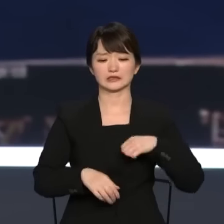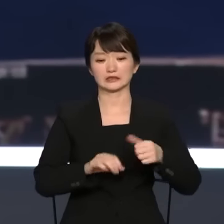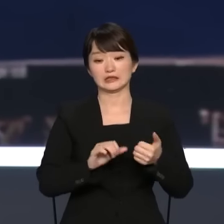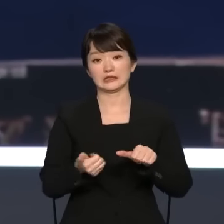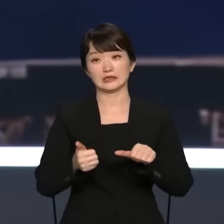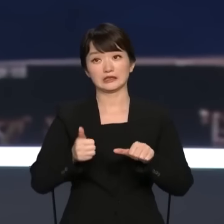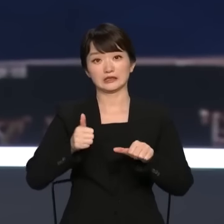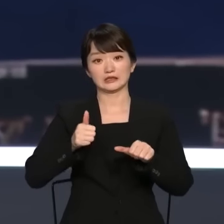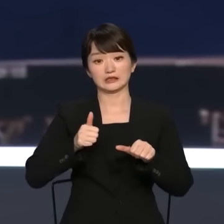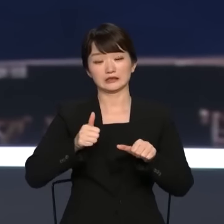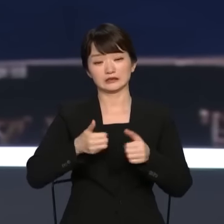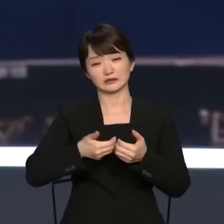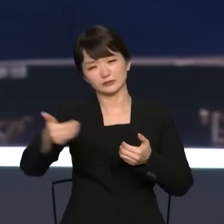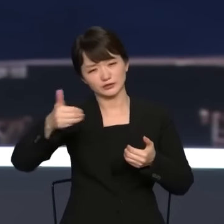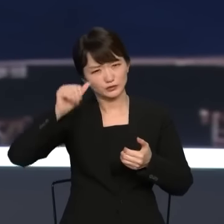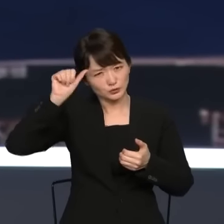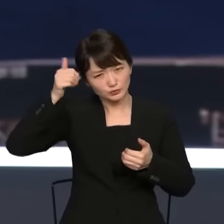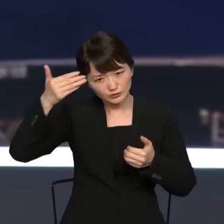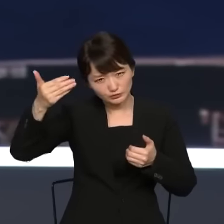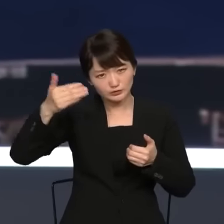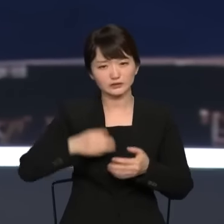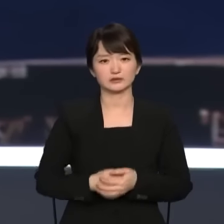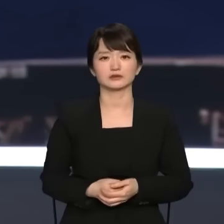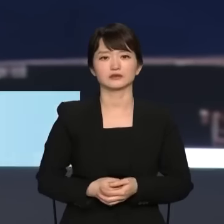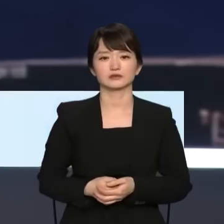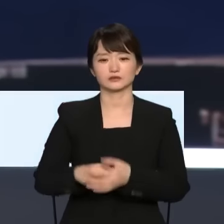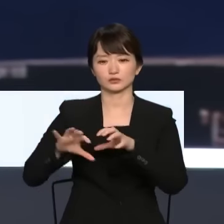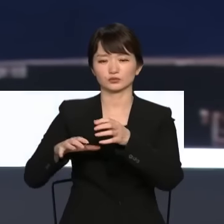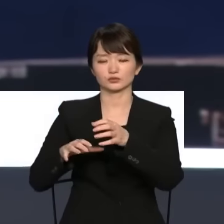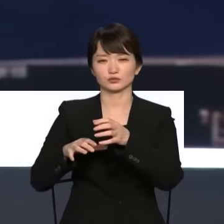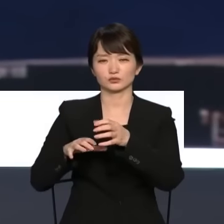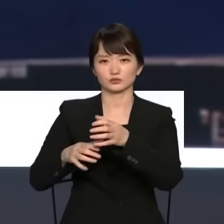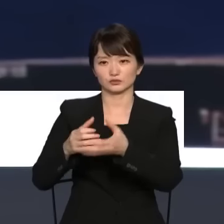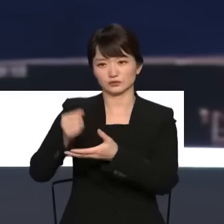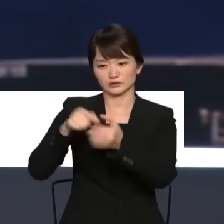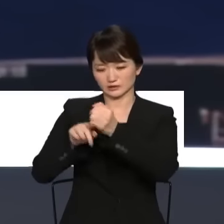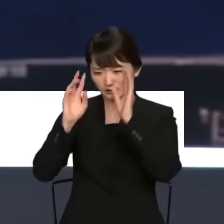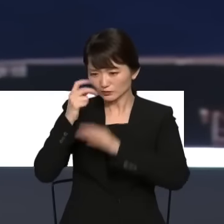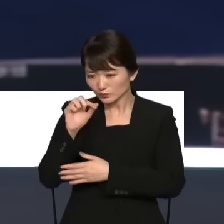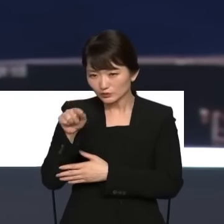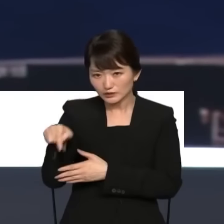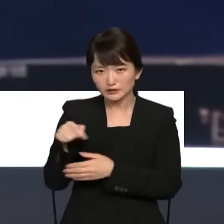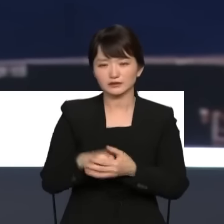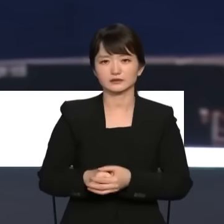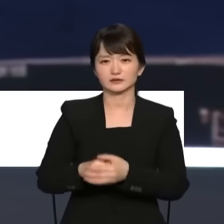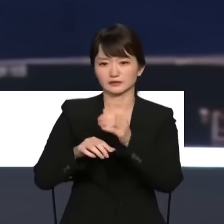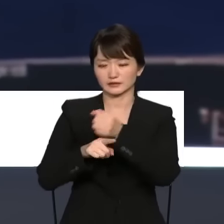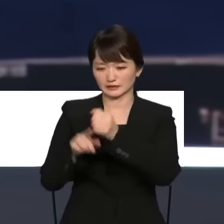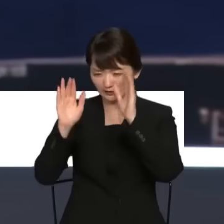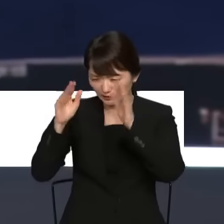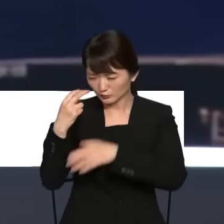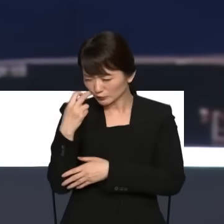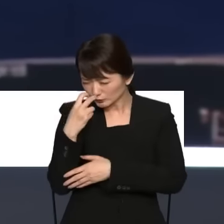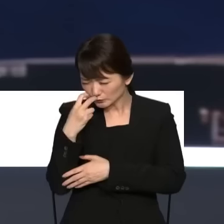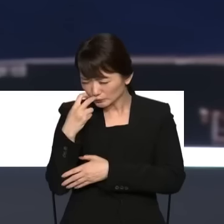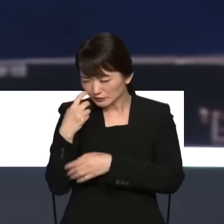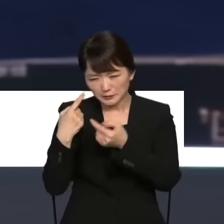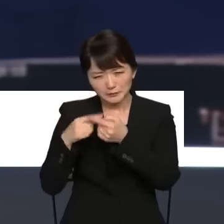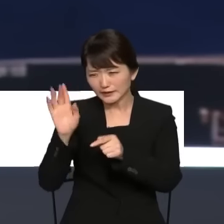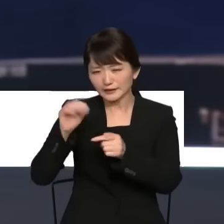9일째 됩니다 먼저 국가수는 어 과학적 시험과 감정을 하지 않고